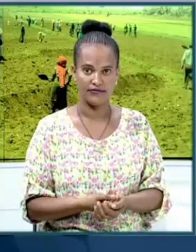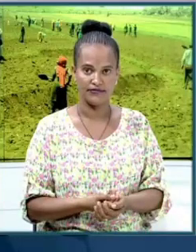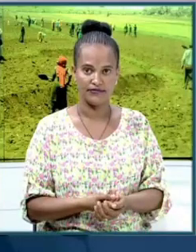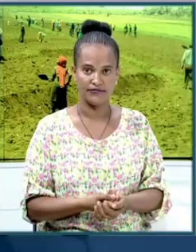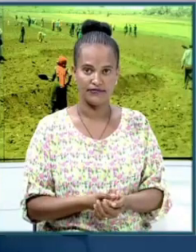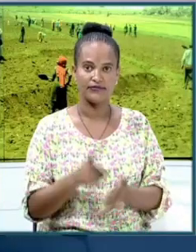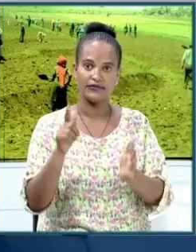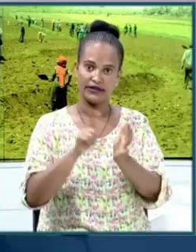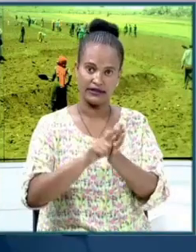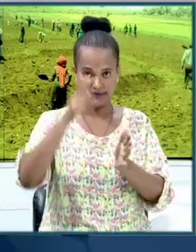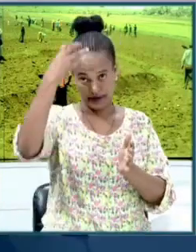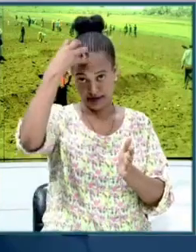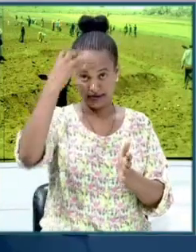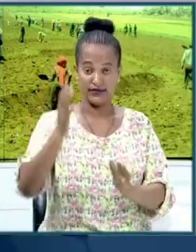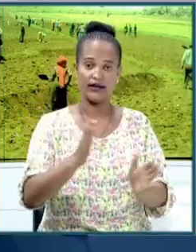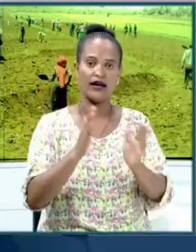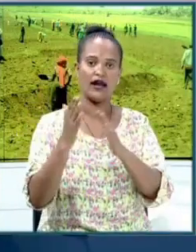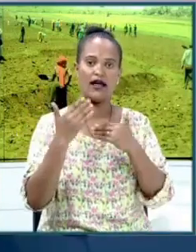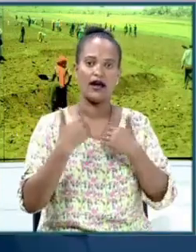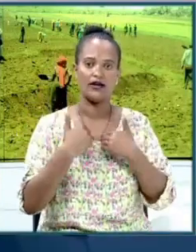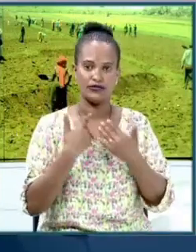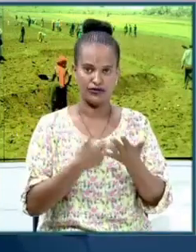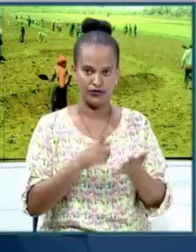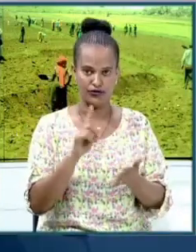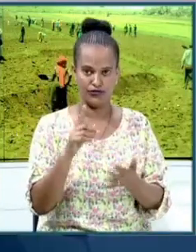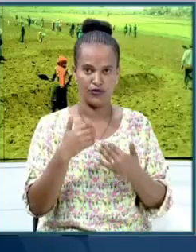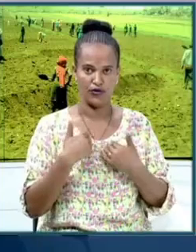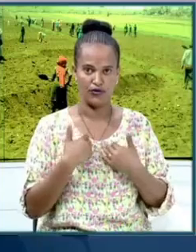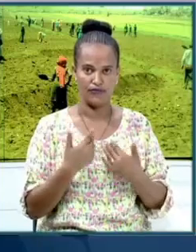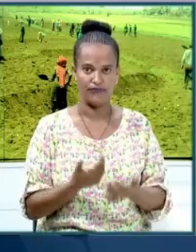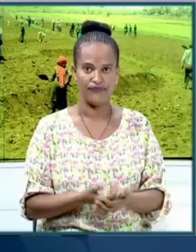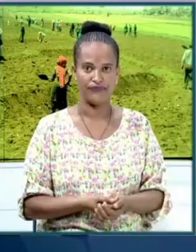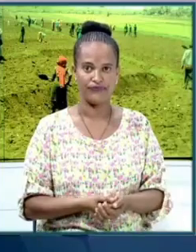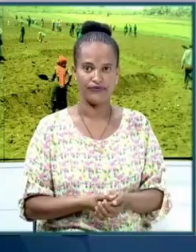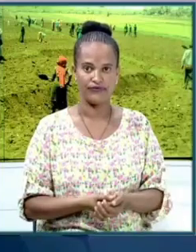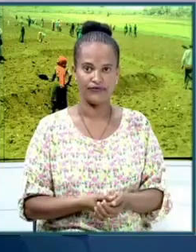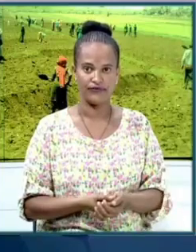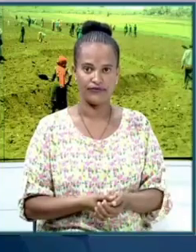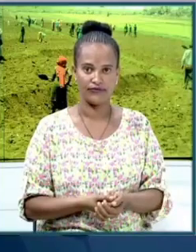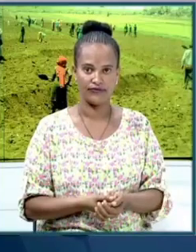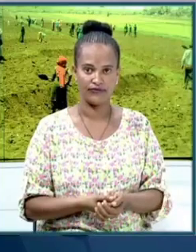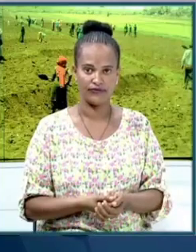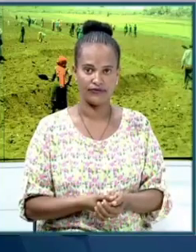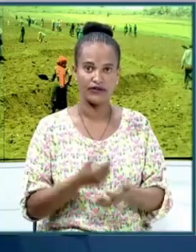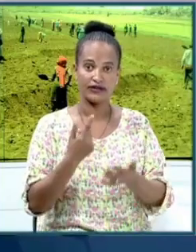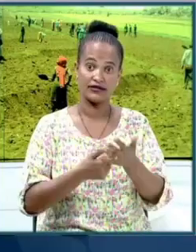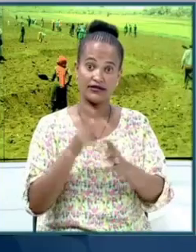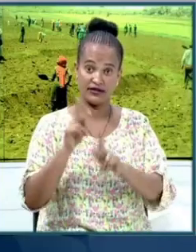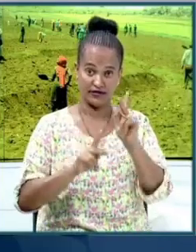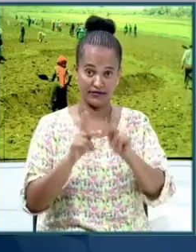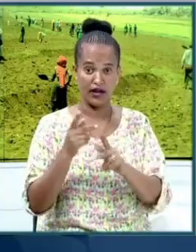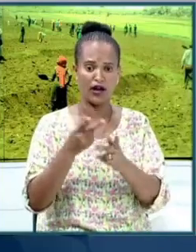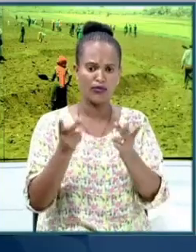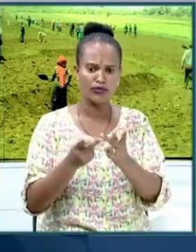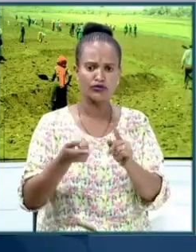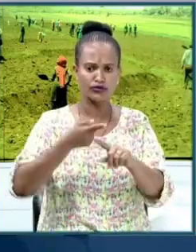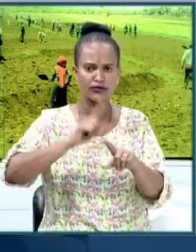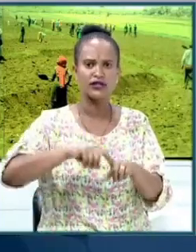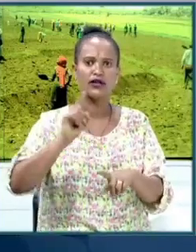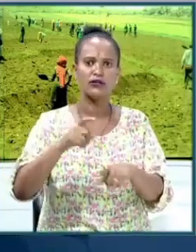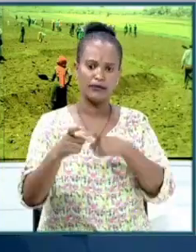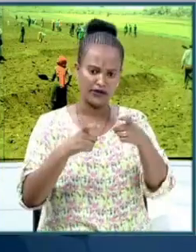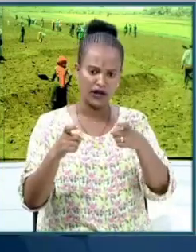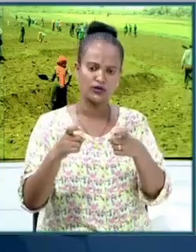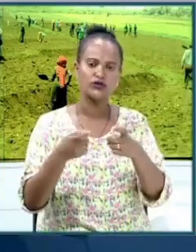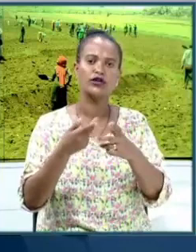ናይ ሕገ መንግስቲ ዝተላዒሉ ኣሎ። ምስ ሕገ መንግስቱ ክርያ ዘነጥ ዘልዕልኩማ ዝተመዛበለ ህዝብና ውን ኣቦጡ ክምለስ ኣሎ፣ ምምሕዳሩ ውን ኣቦጡ